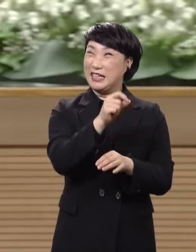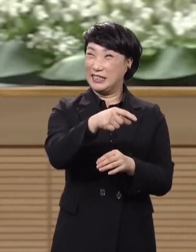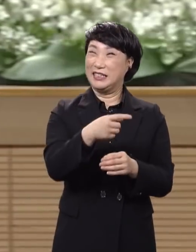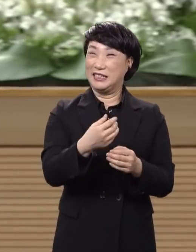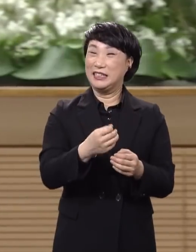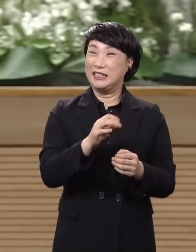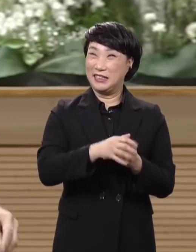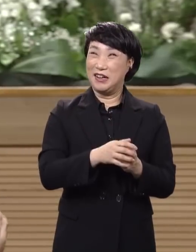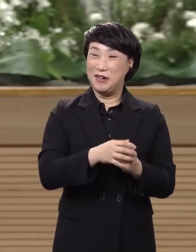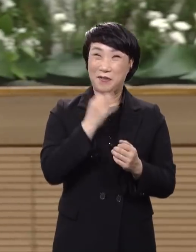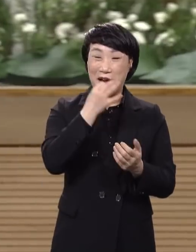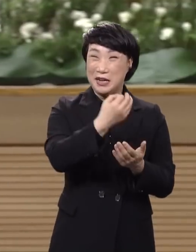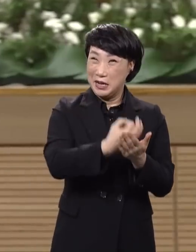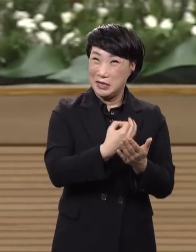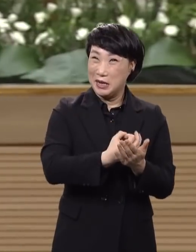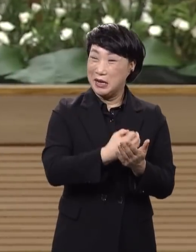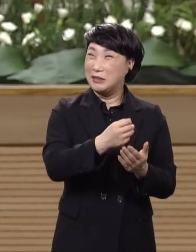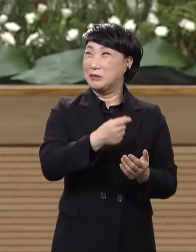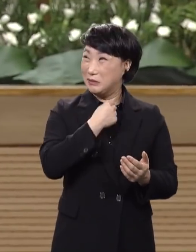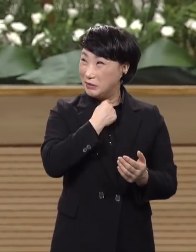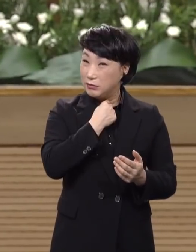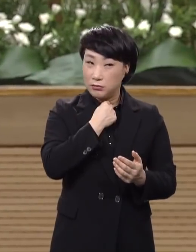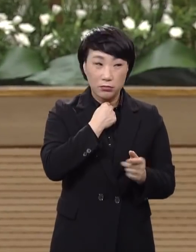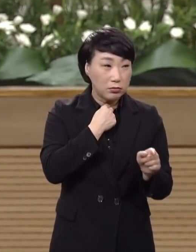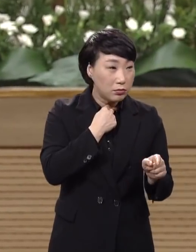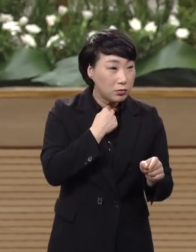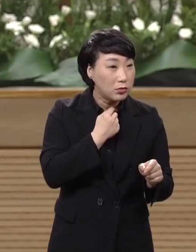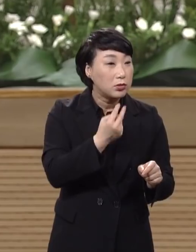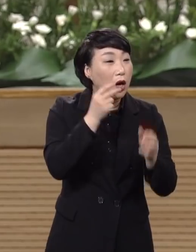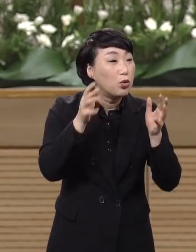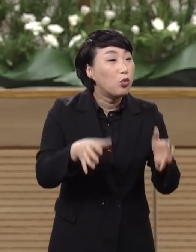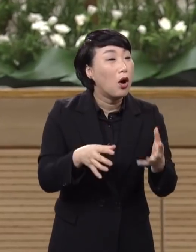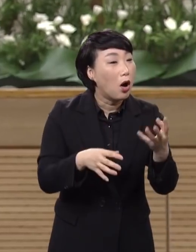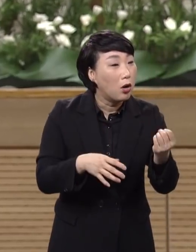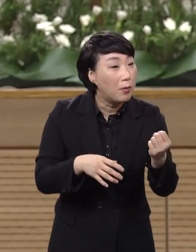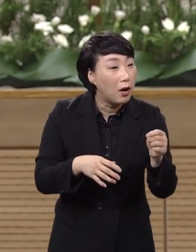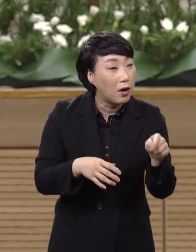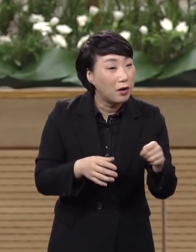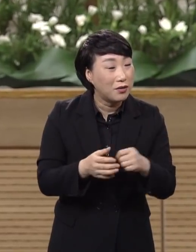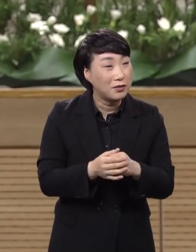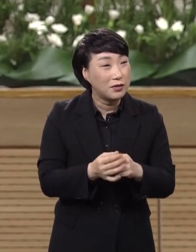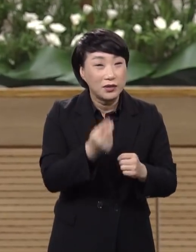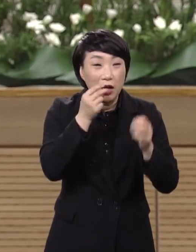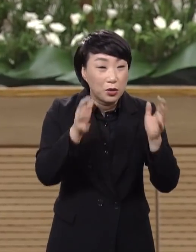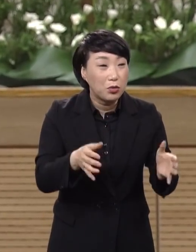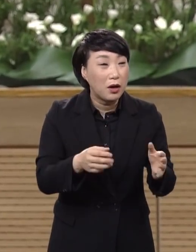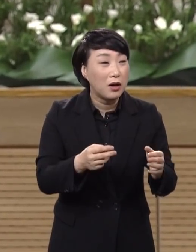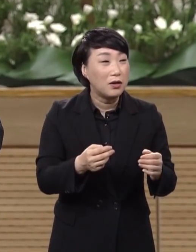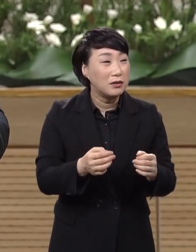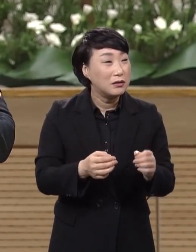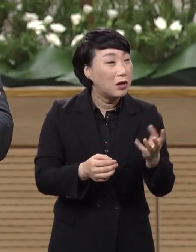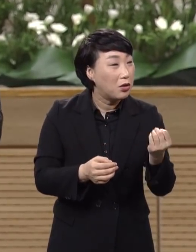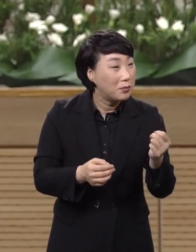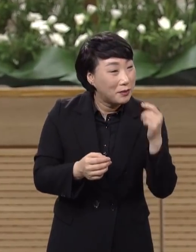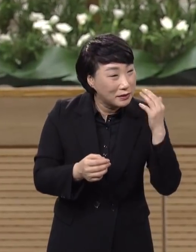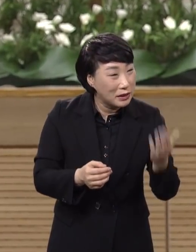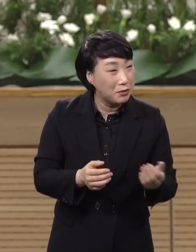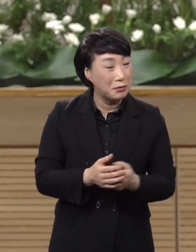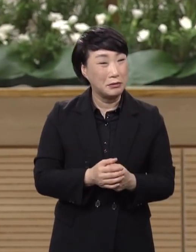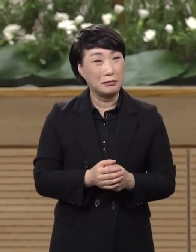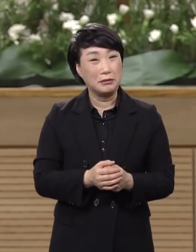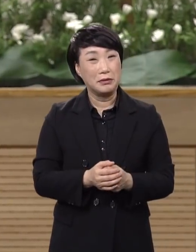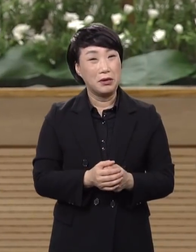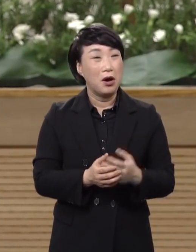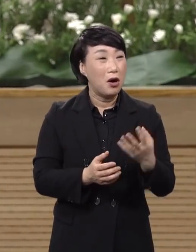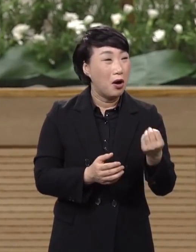먹었으면 좋겠어요. 얼마나 받아먹고 살래? 응? 얼마나 받아먹고 목숨이 견딜래? 어느